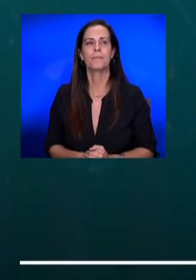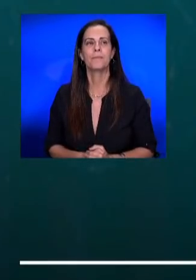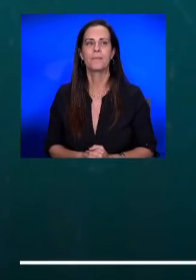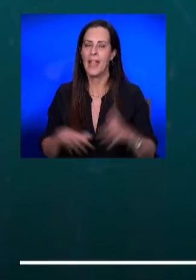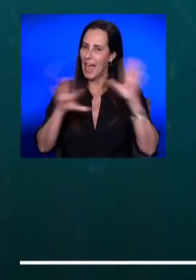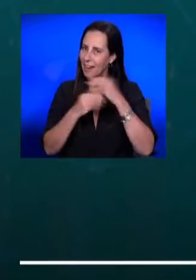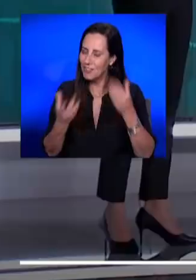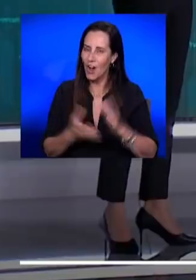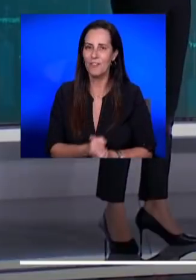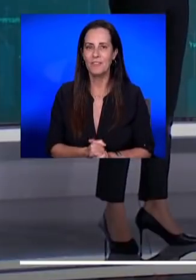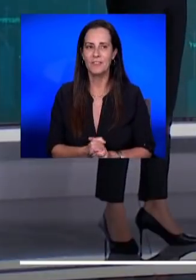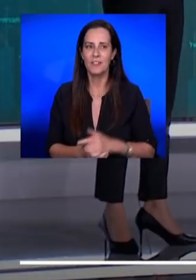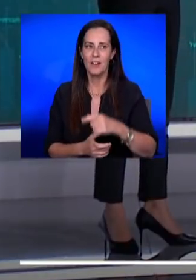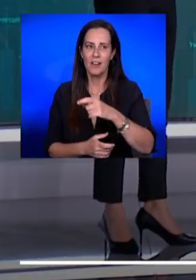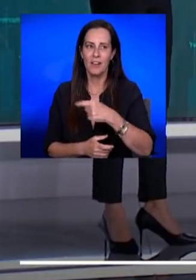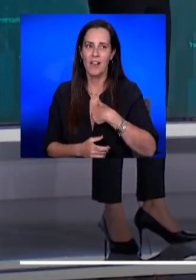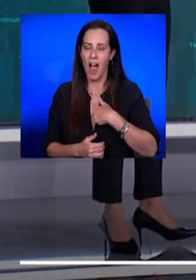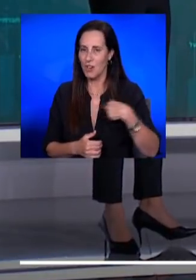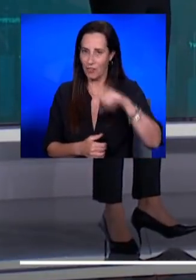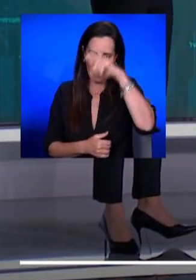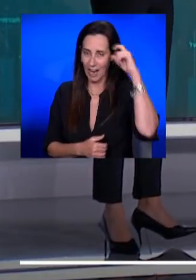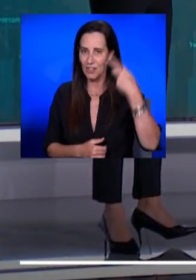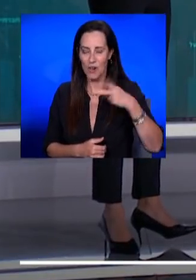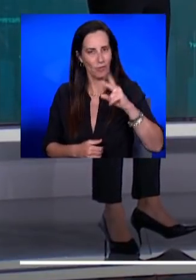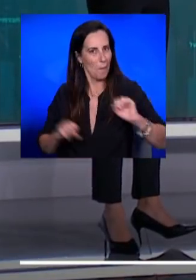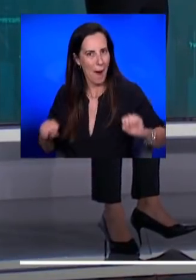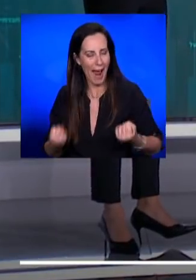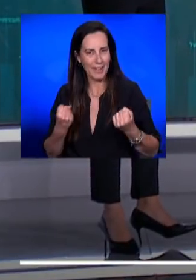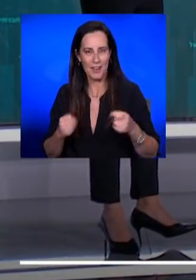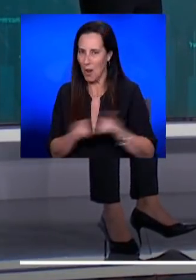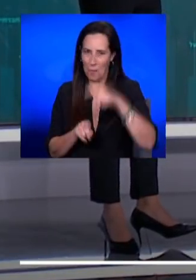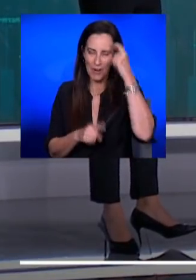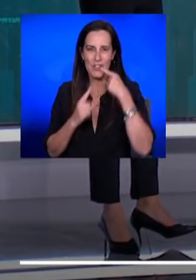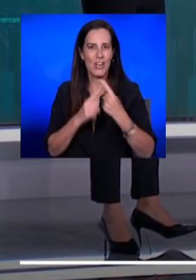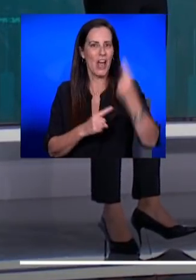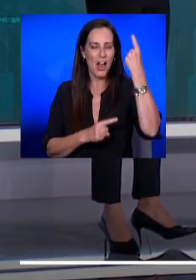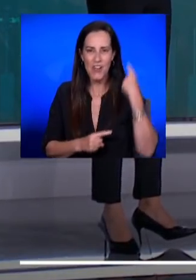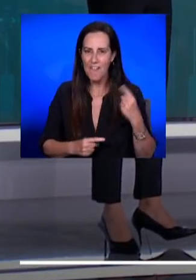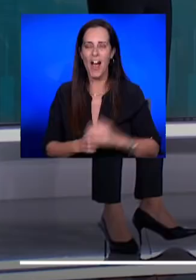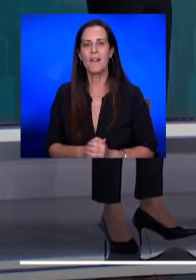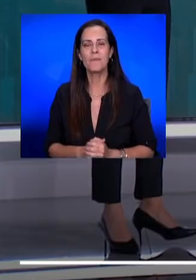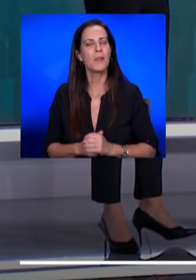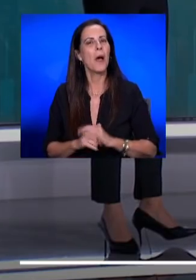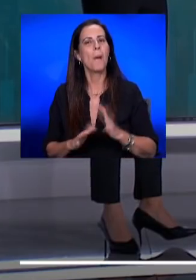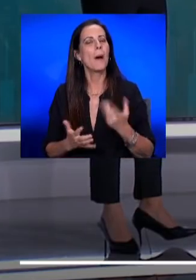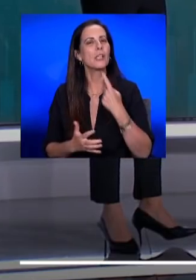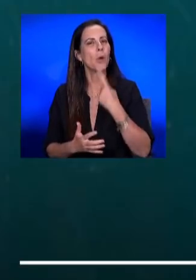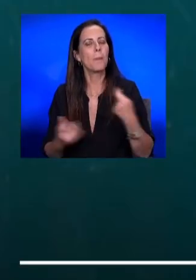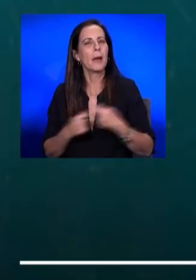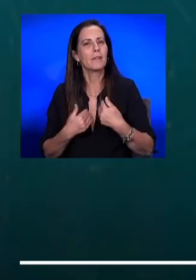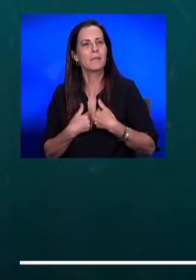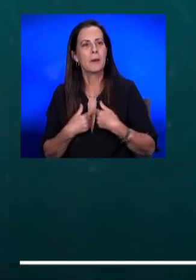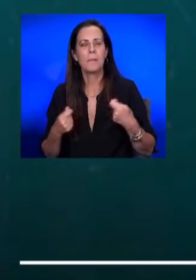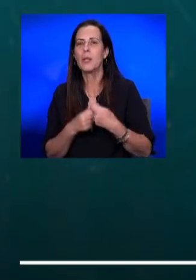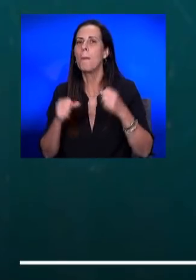ערב טוב, ליה. הקיץ של כולנו, נקווה, יהיה הרבה יותר פעלתני והרפתקני מהקיץ בשנה שעברה. בואי נדבר על מה זה אומר מבחינתנו, מבחינת